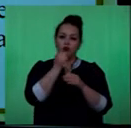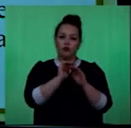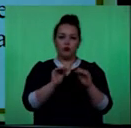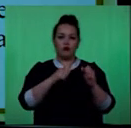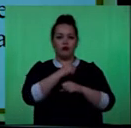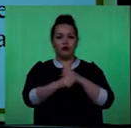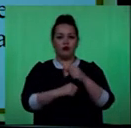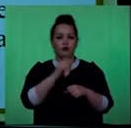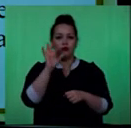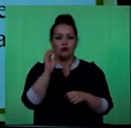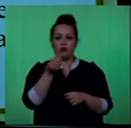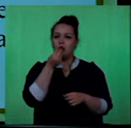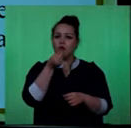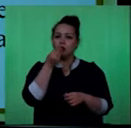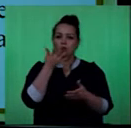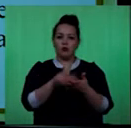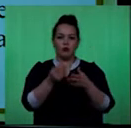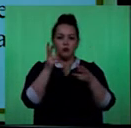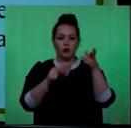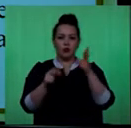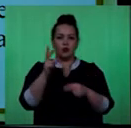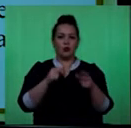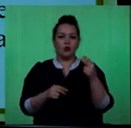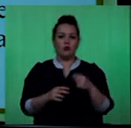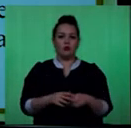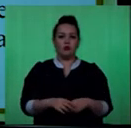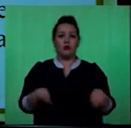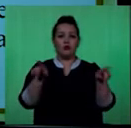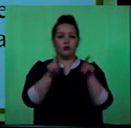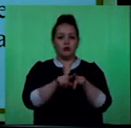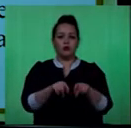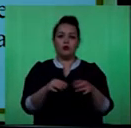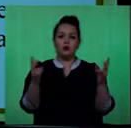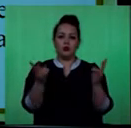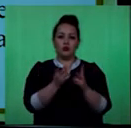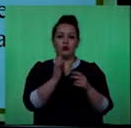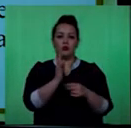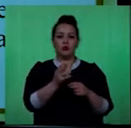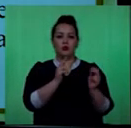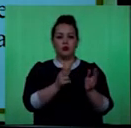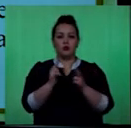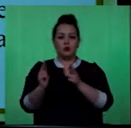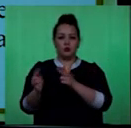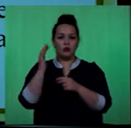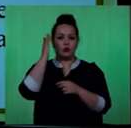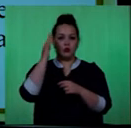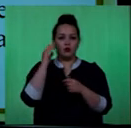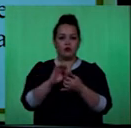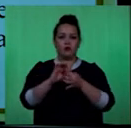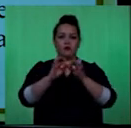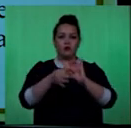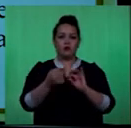кормит их своим молоком также нам нужно будет разобрать значение выражений